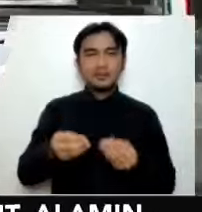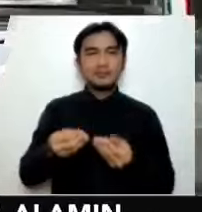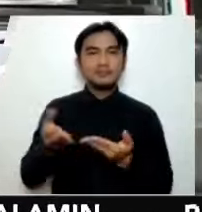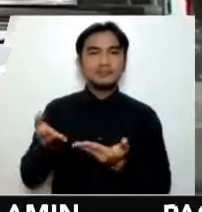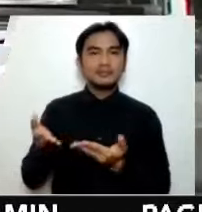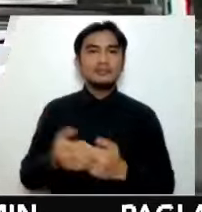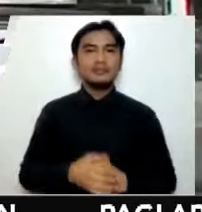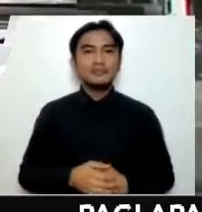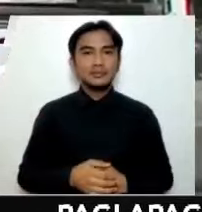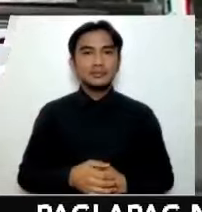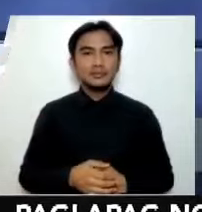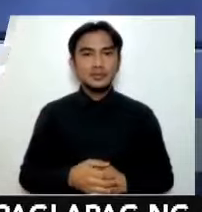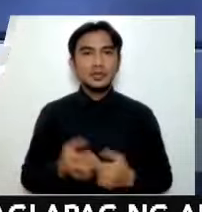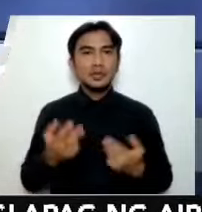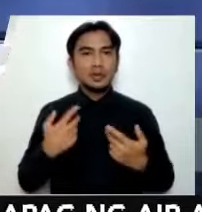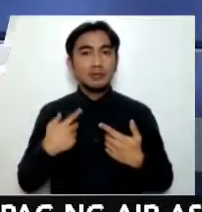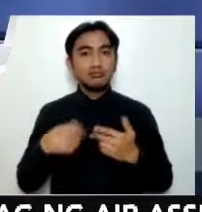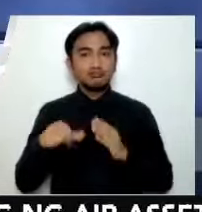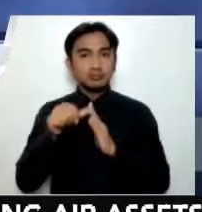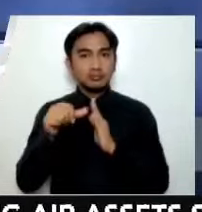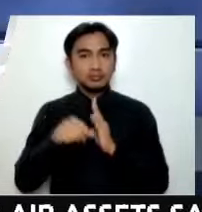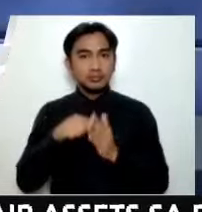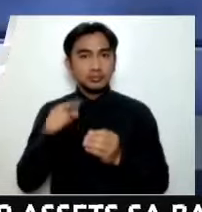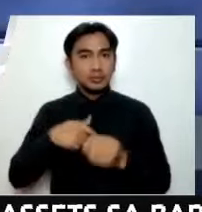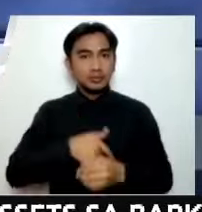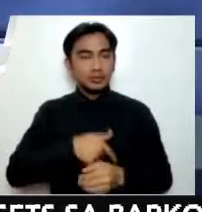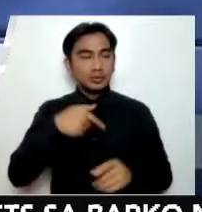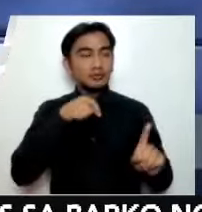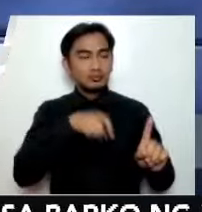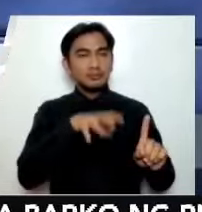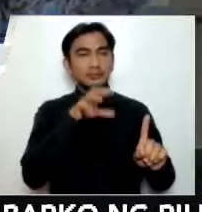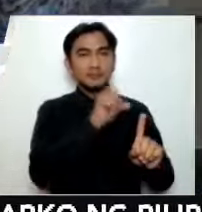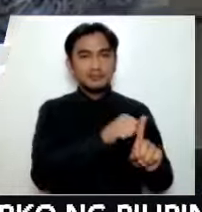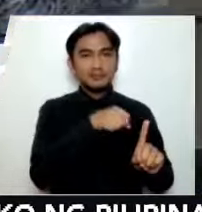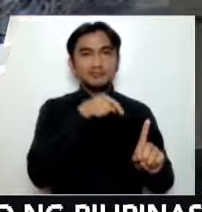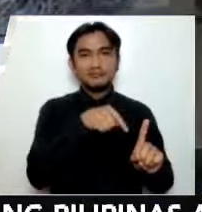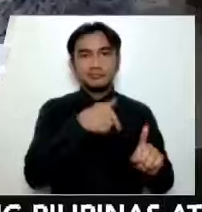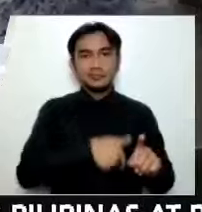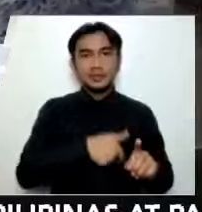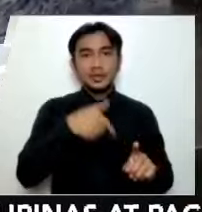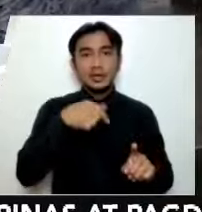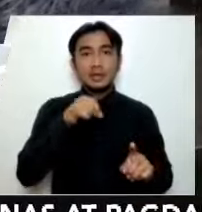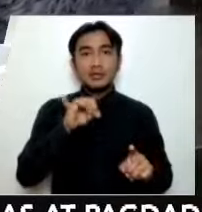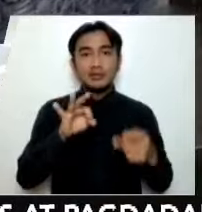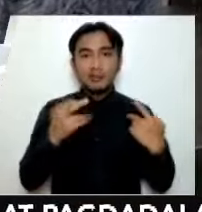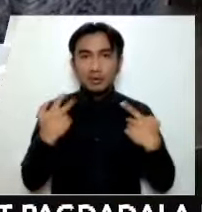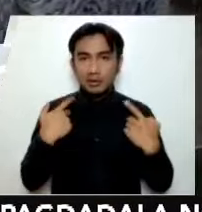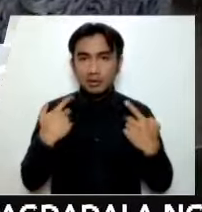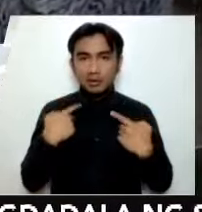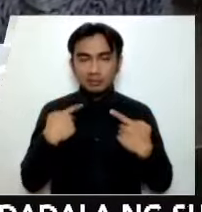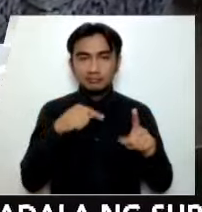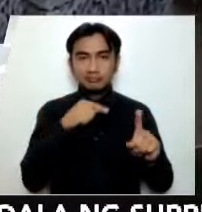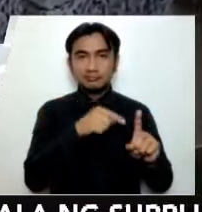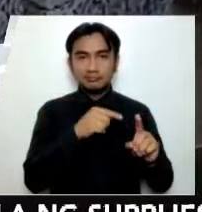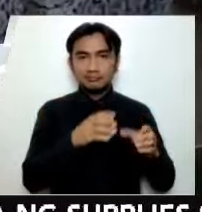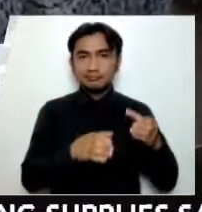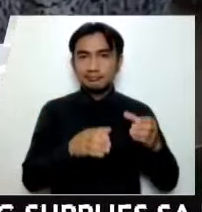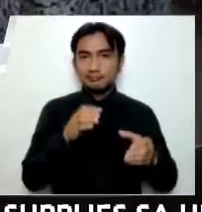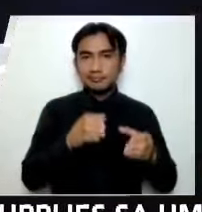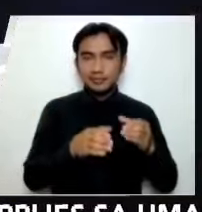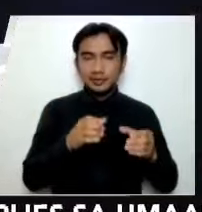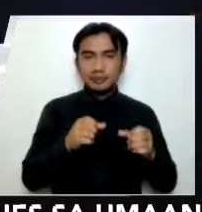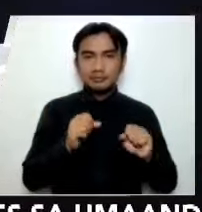Regulation Act pwedeng bawiin ang gun registration kung ang isang gun owner ay may kaso na Ang parusa ay mahigit